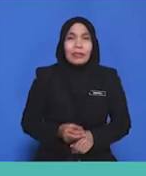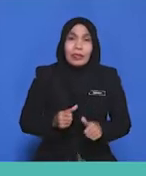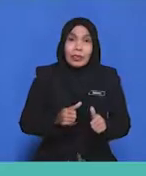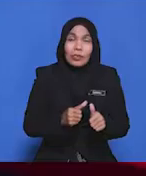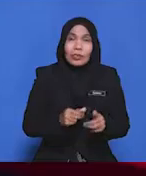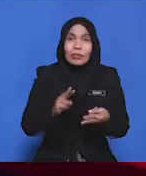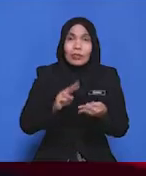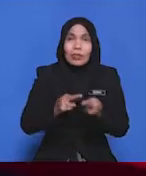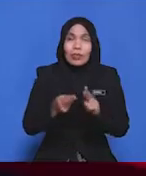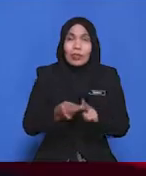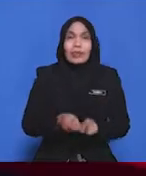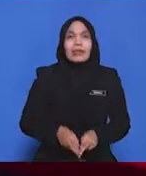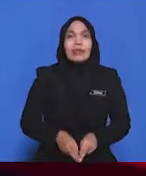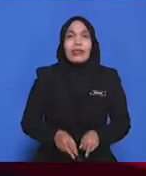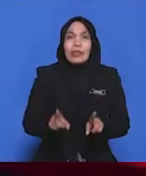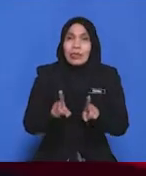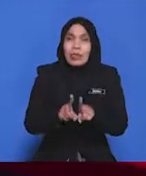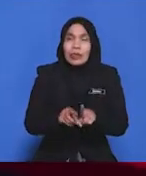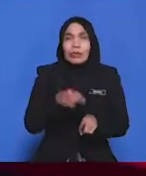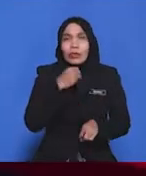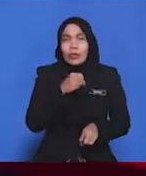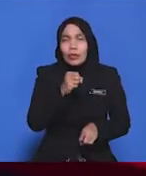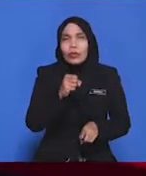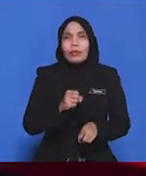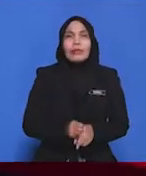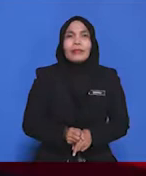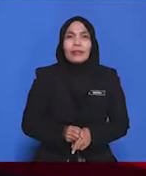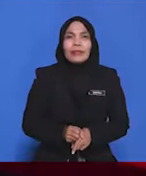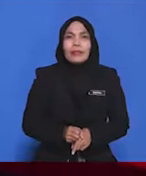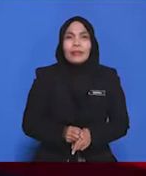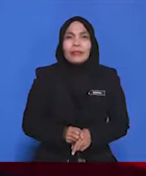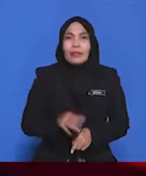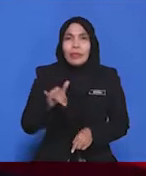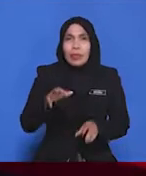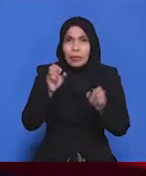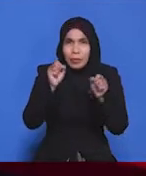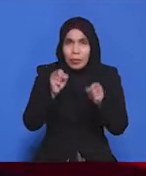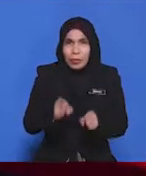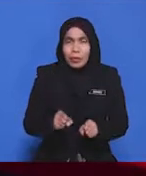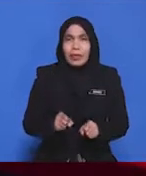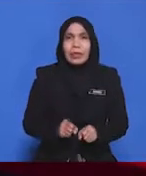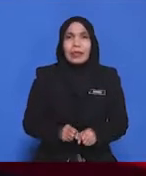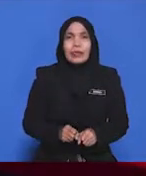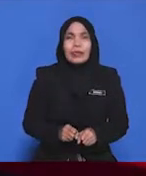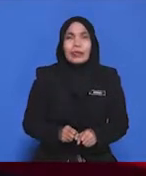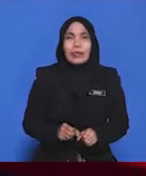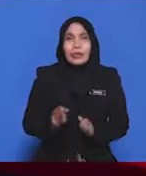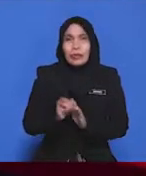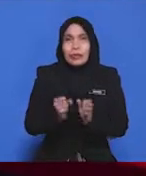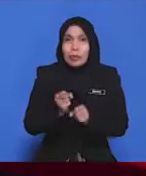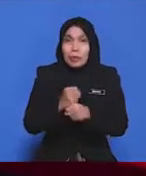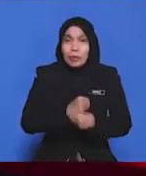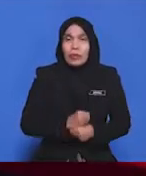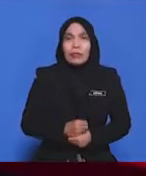sama. Ini sekaligus pengaruh rakan sebaya dalam sukan yang diceburi membentuk gaya hidup